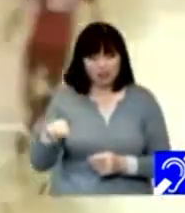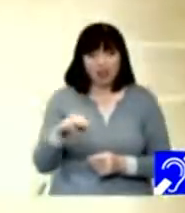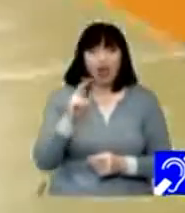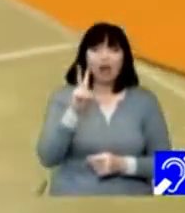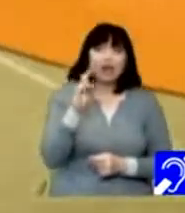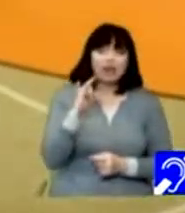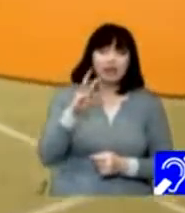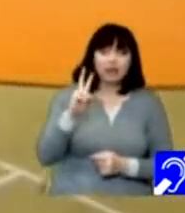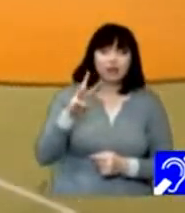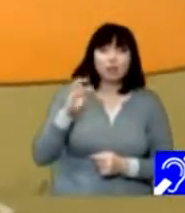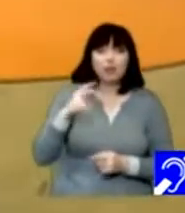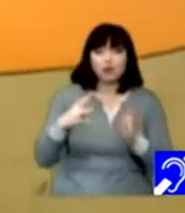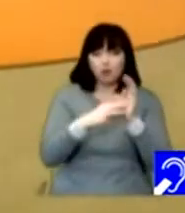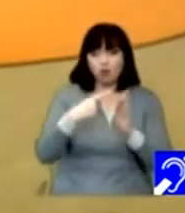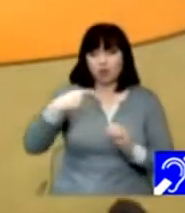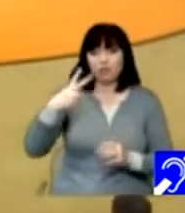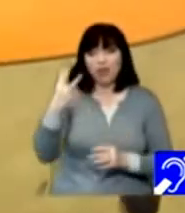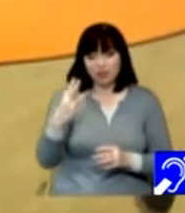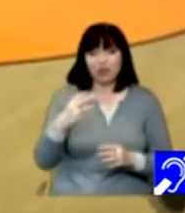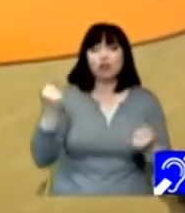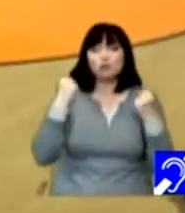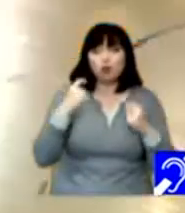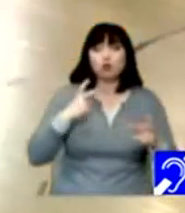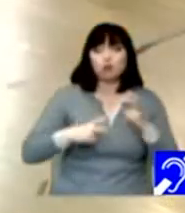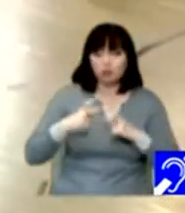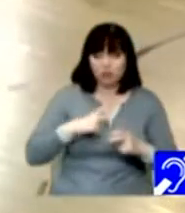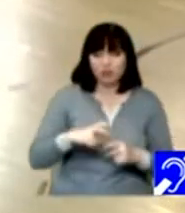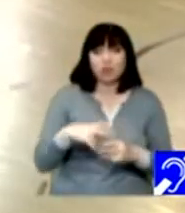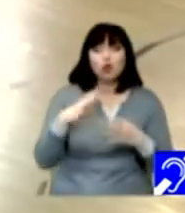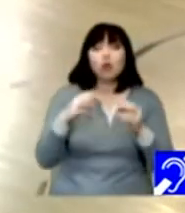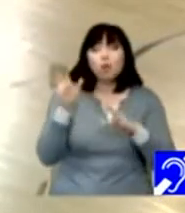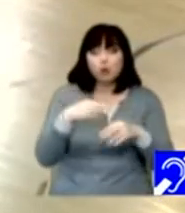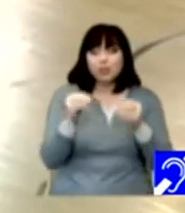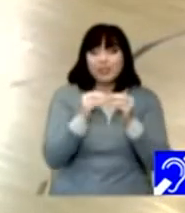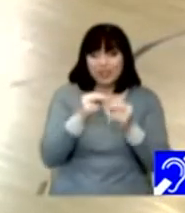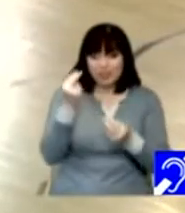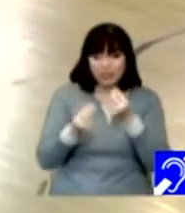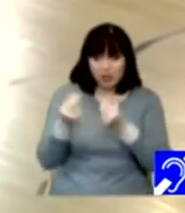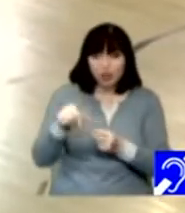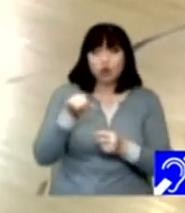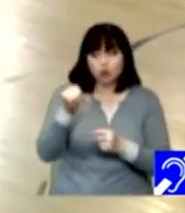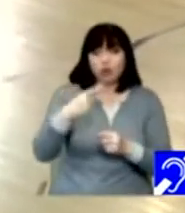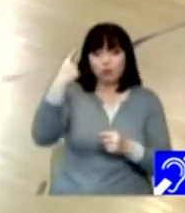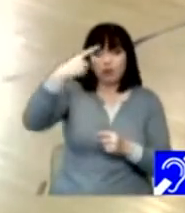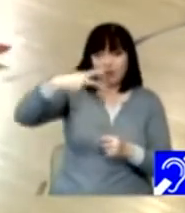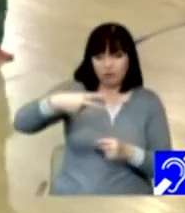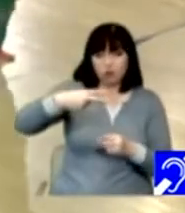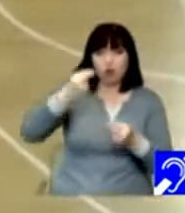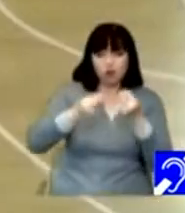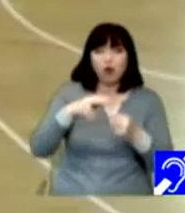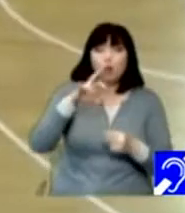Media a bătut-o cu 8-3 pe Sportul Studențesc. După 10 etape, Nistru și Click Media împart primele două poziții cu